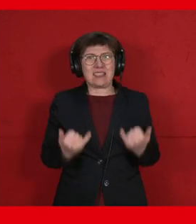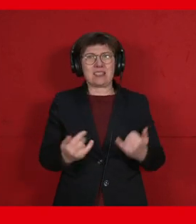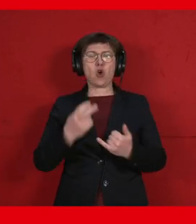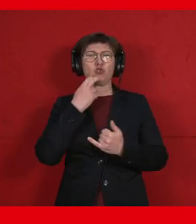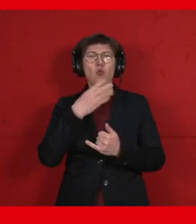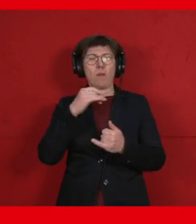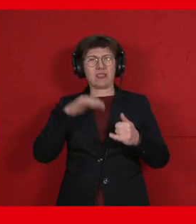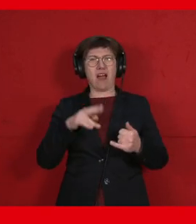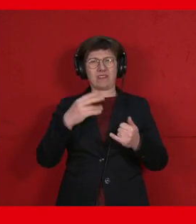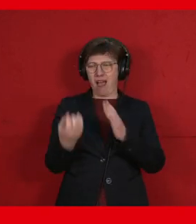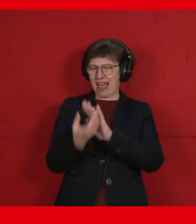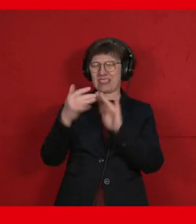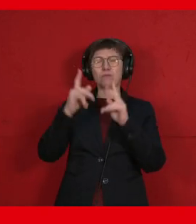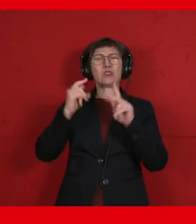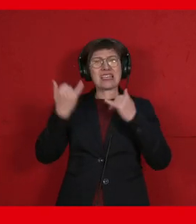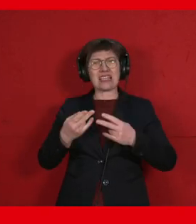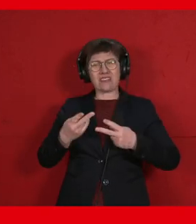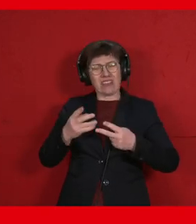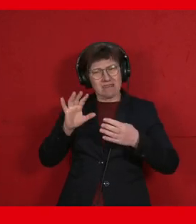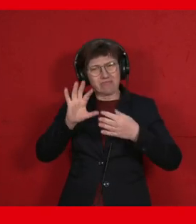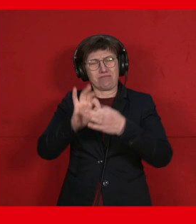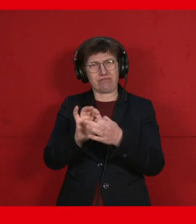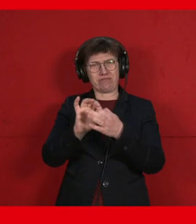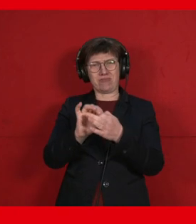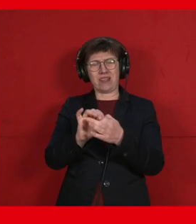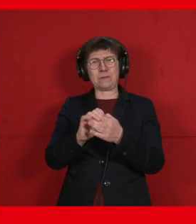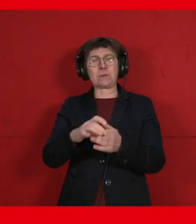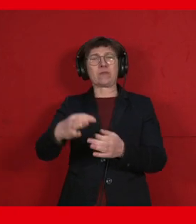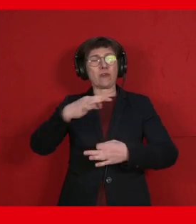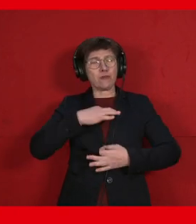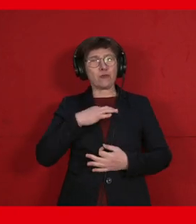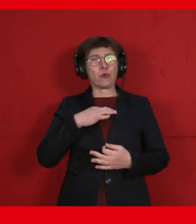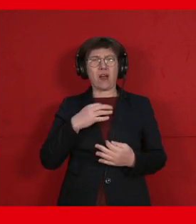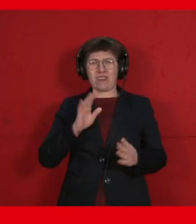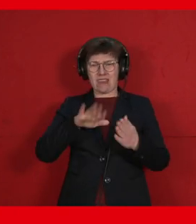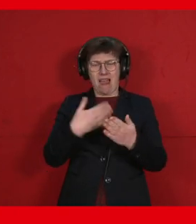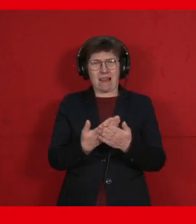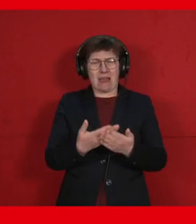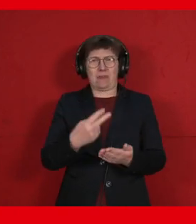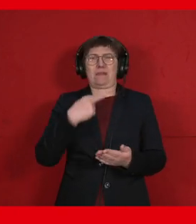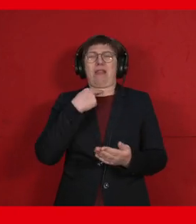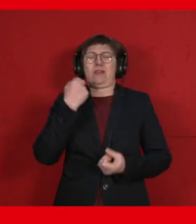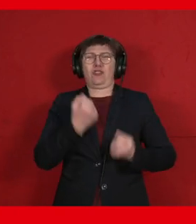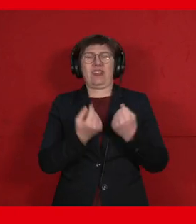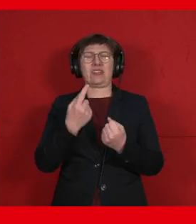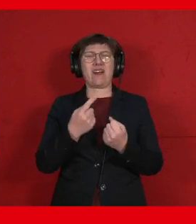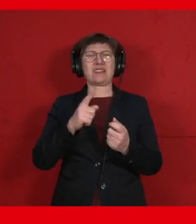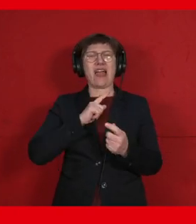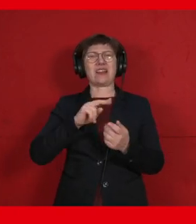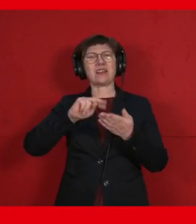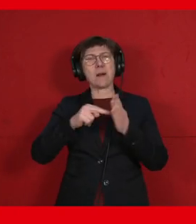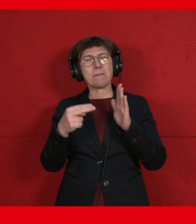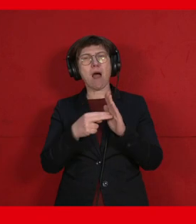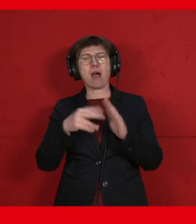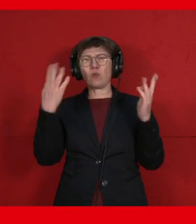der existiert, auch bedienen wollen. Mhm. Und da fällt auf uns auf die Füße, dass vor vielen Jahren im Prinzip das